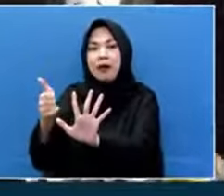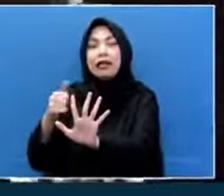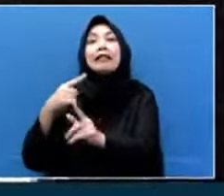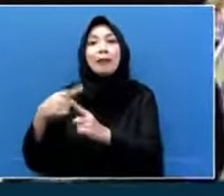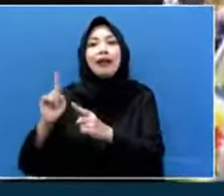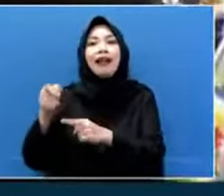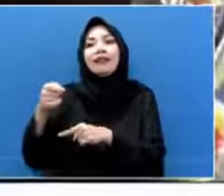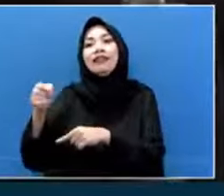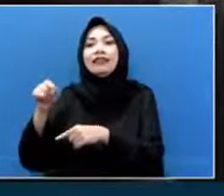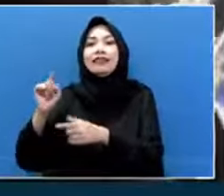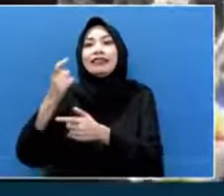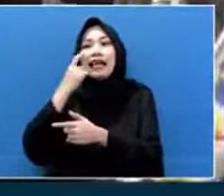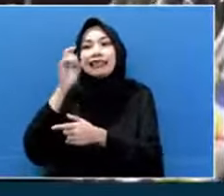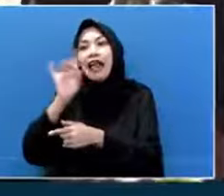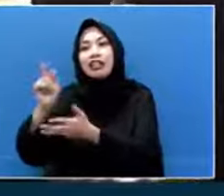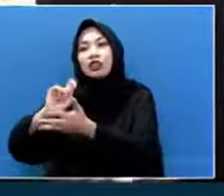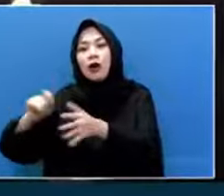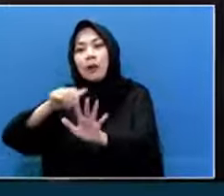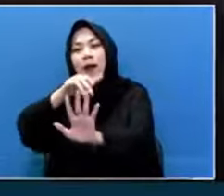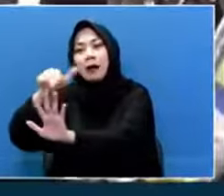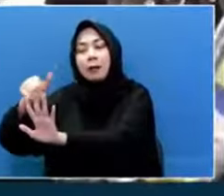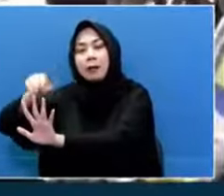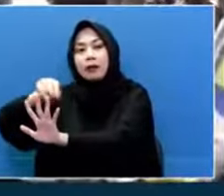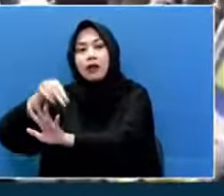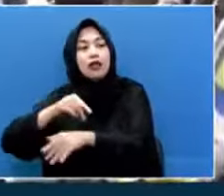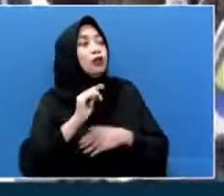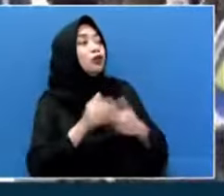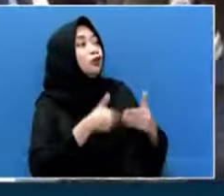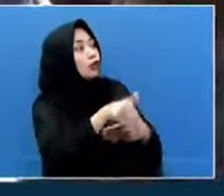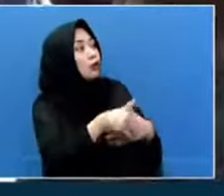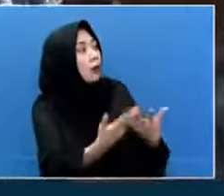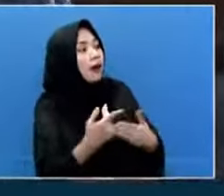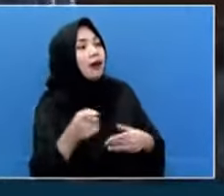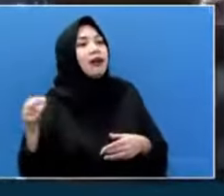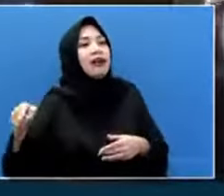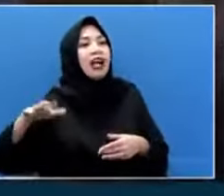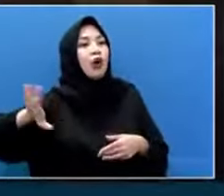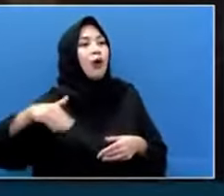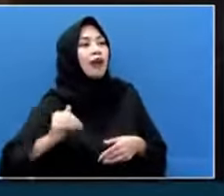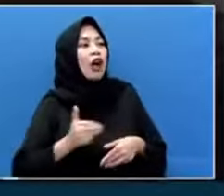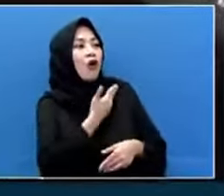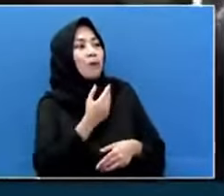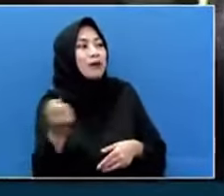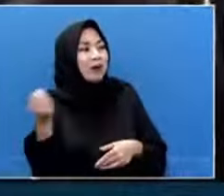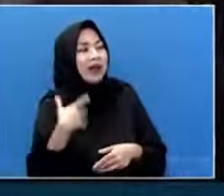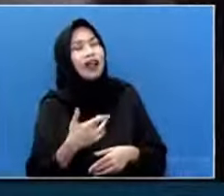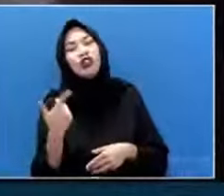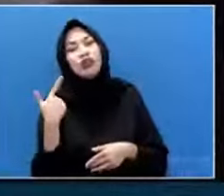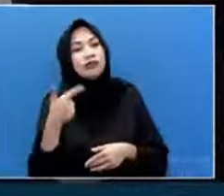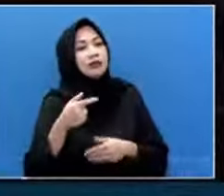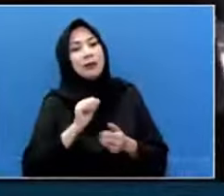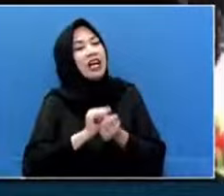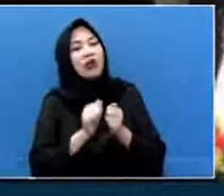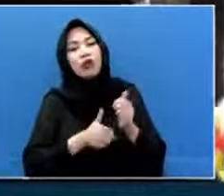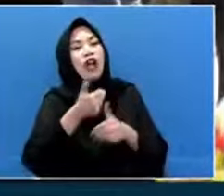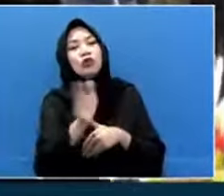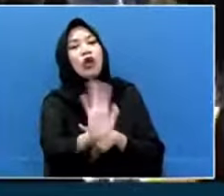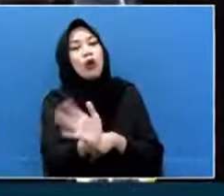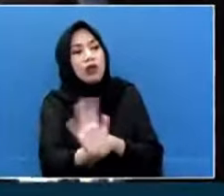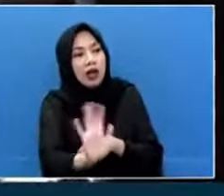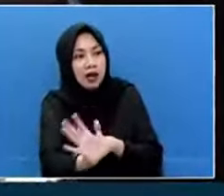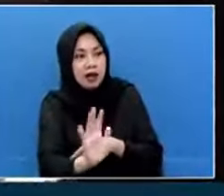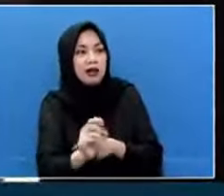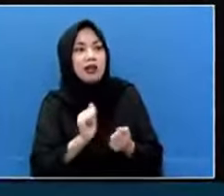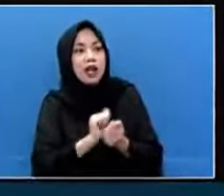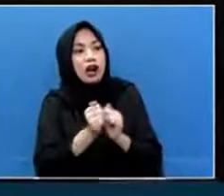piak sekolah statusnya Seperti apa nanti kalau statusnya kar dari pihakban tidak mau melanjutkan dan sudah dilakukan